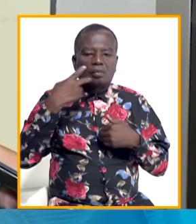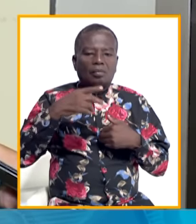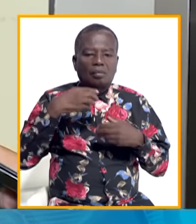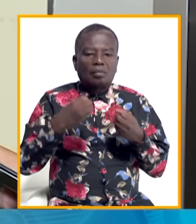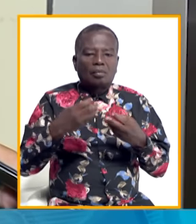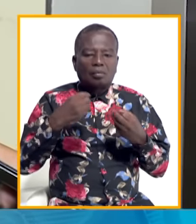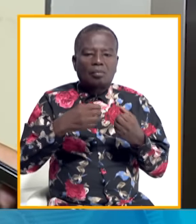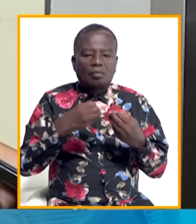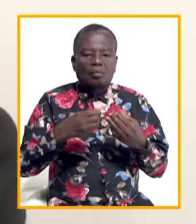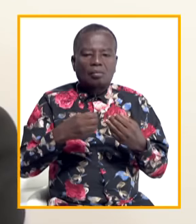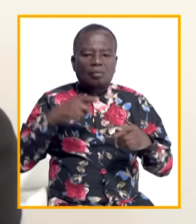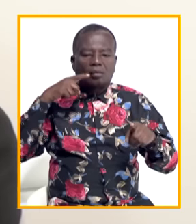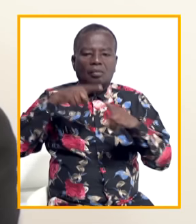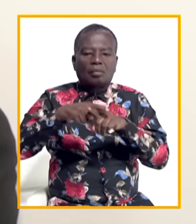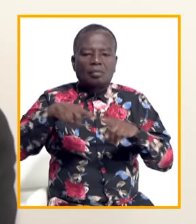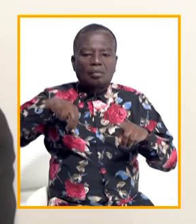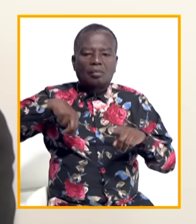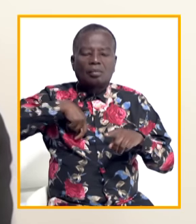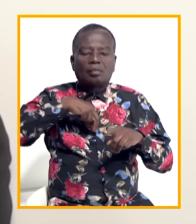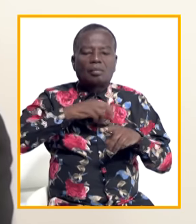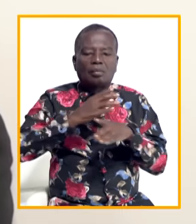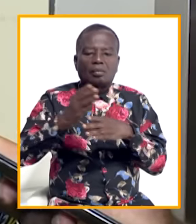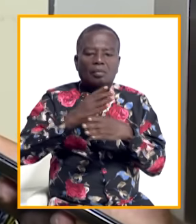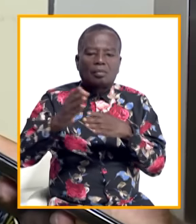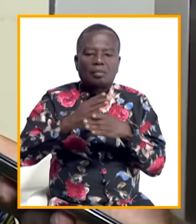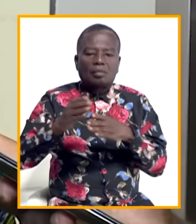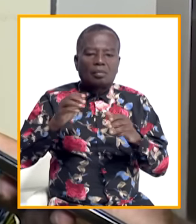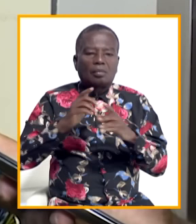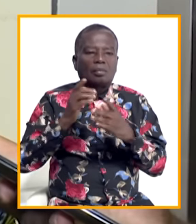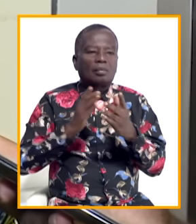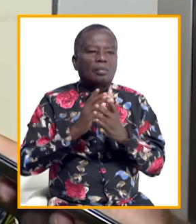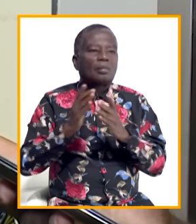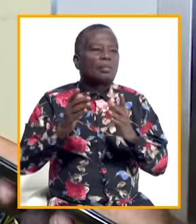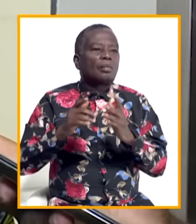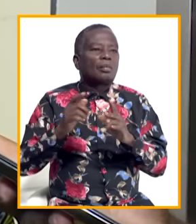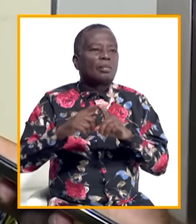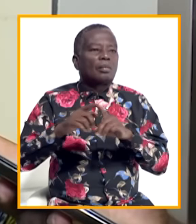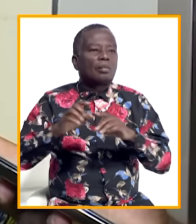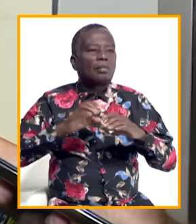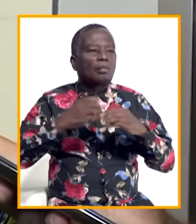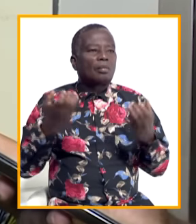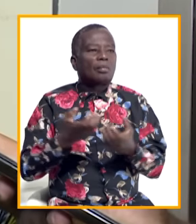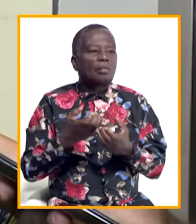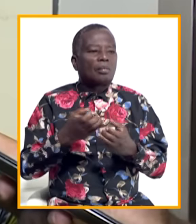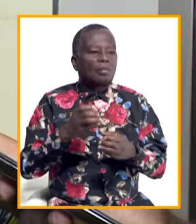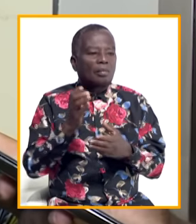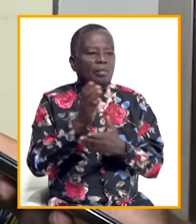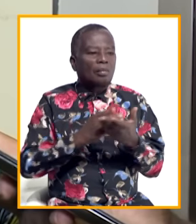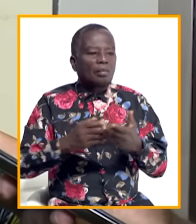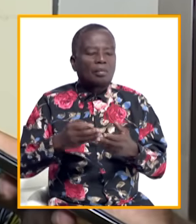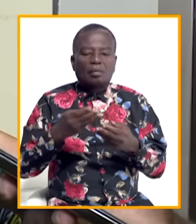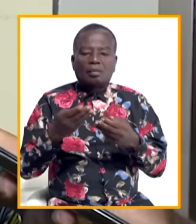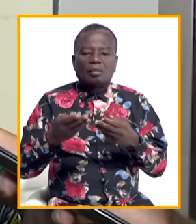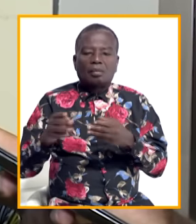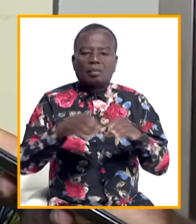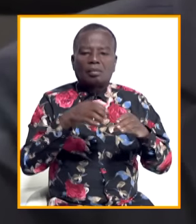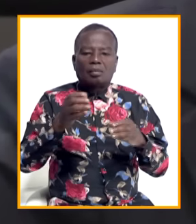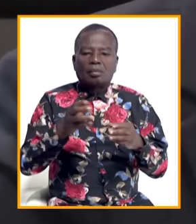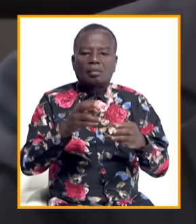beaucoup de défis que nous partageons à travers nos différentes communautés et qu'il y a certaines avancées qui ont été faites au niveau du